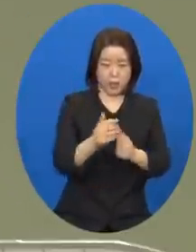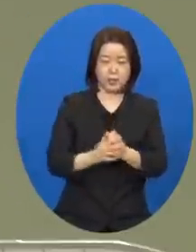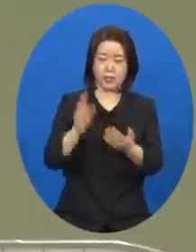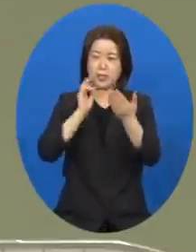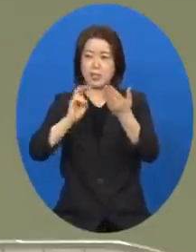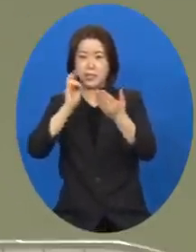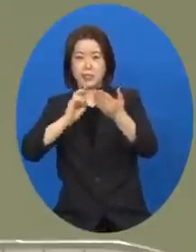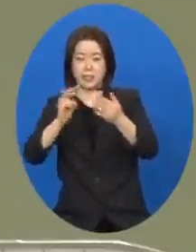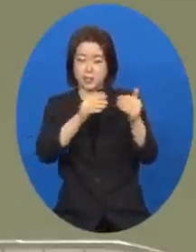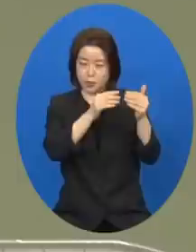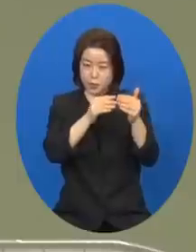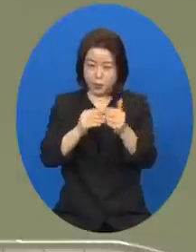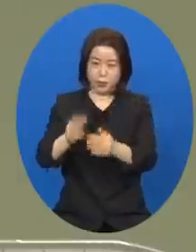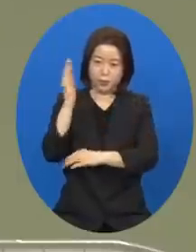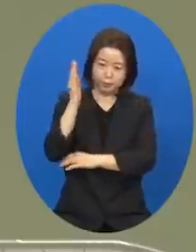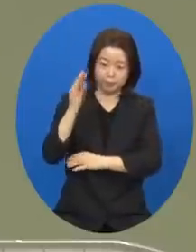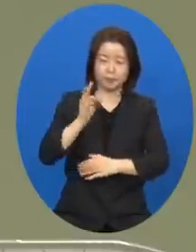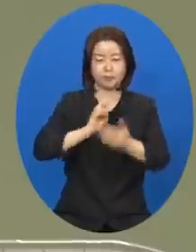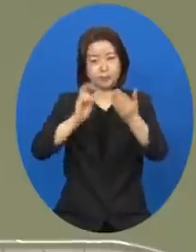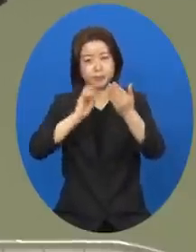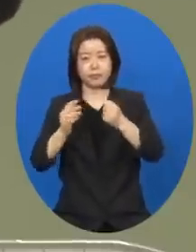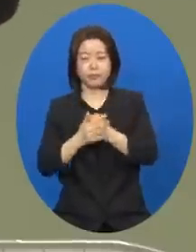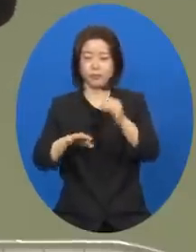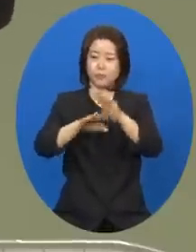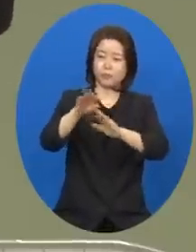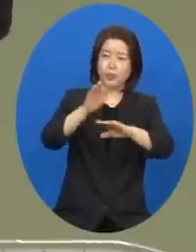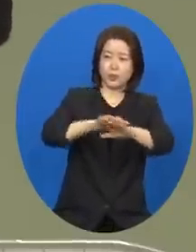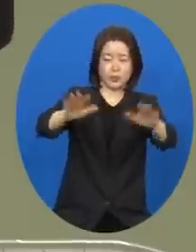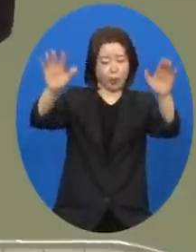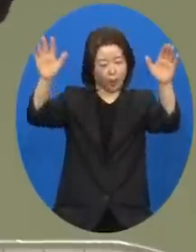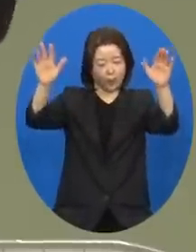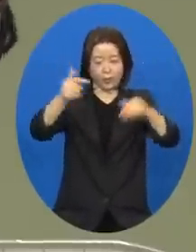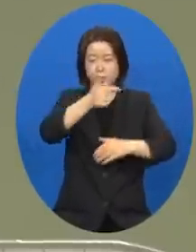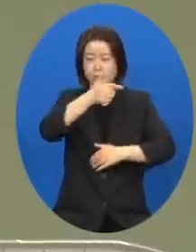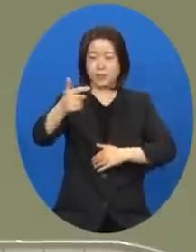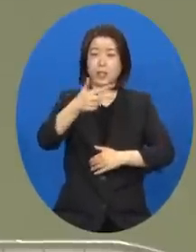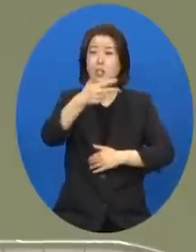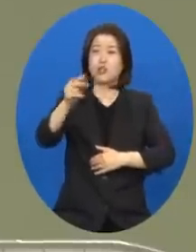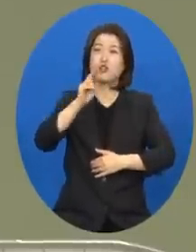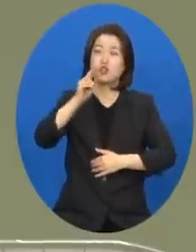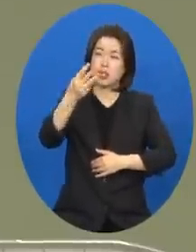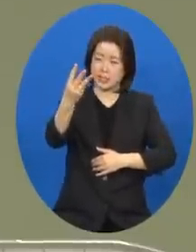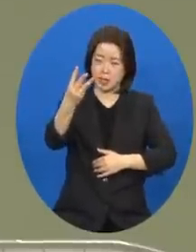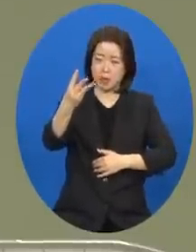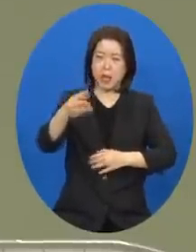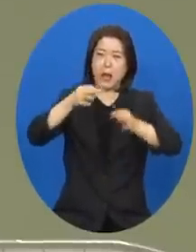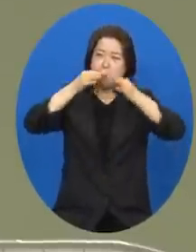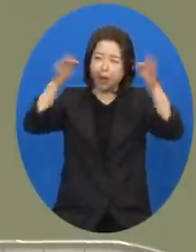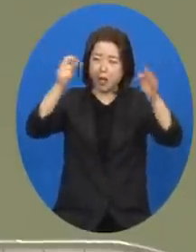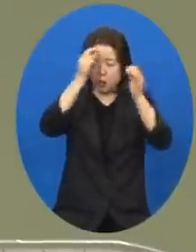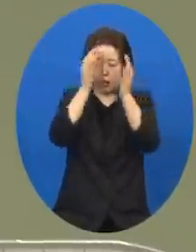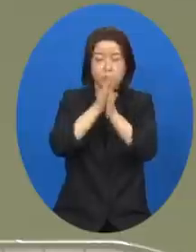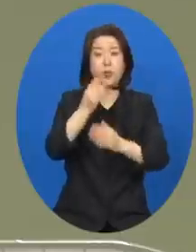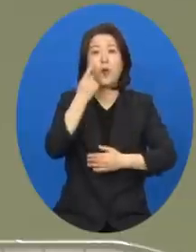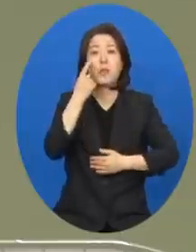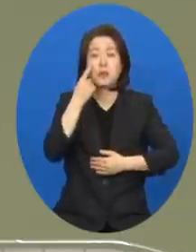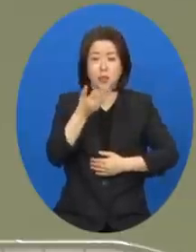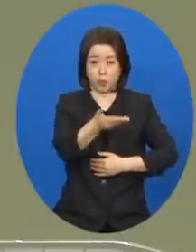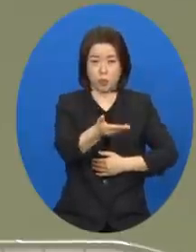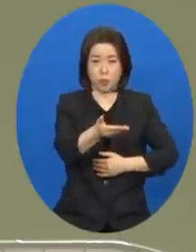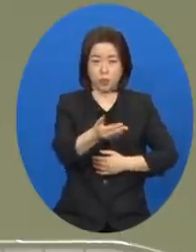인도하고 그리고는 두 손 들고 큰 소리로 주여 세 번 부르짖고 기도하자고.